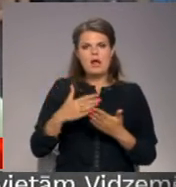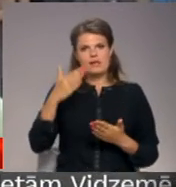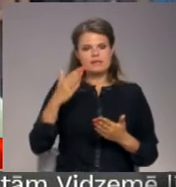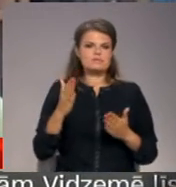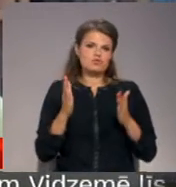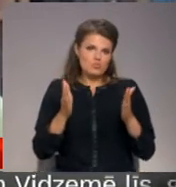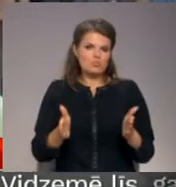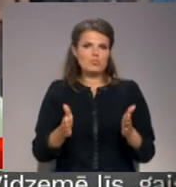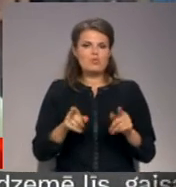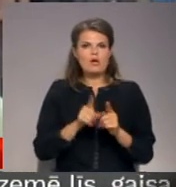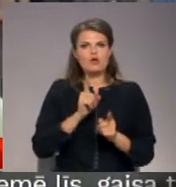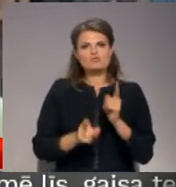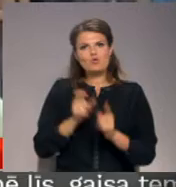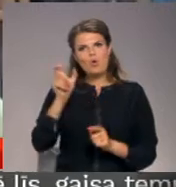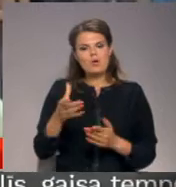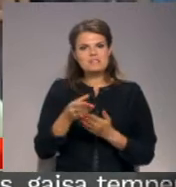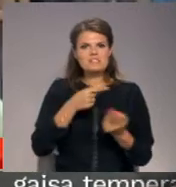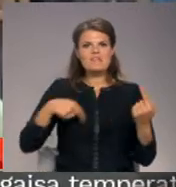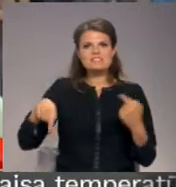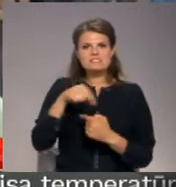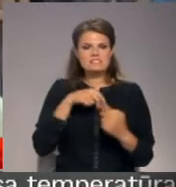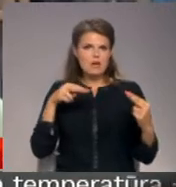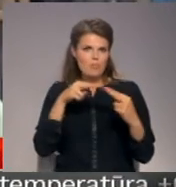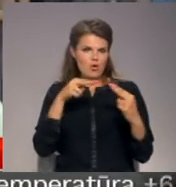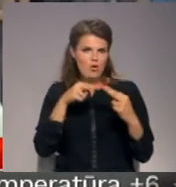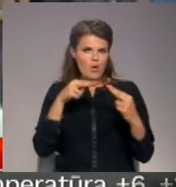būtu, ka skolotāji savā starpā kontaktējas,